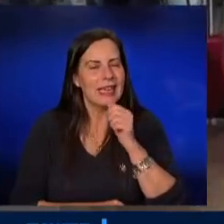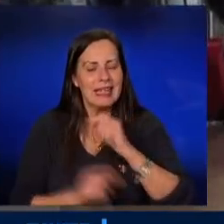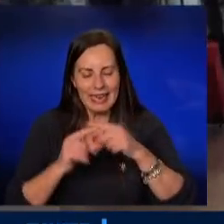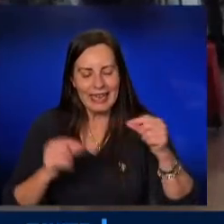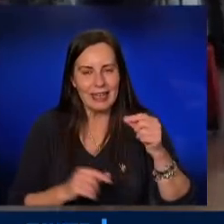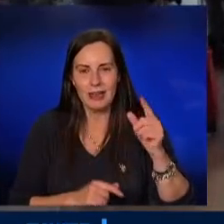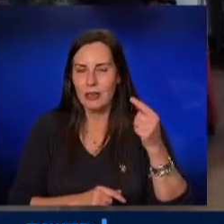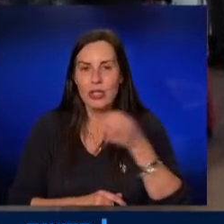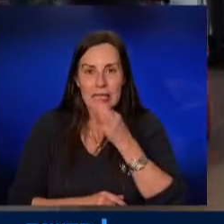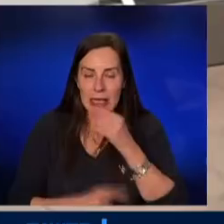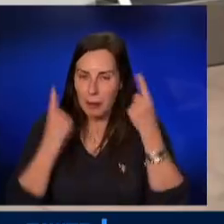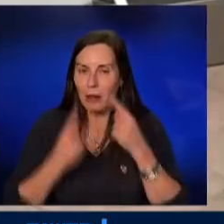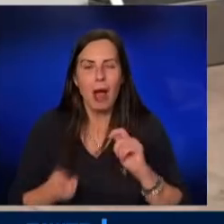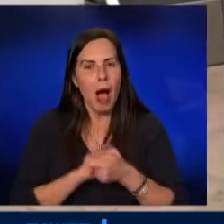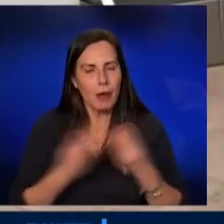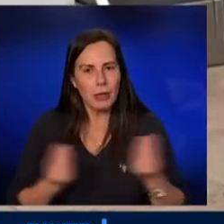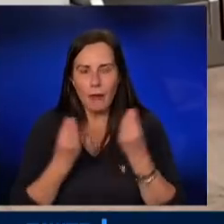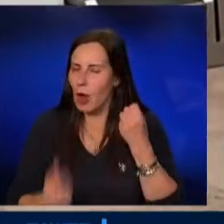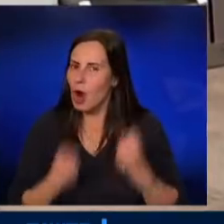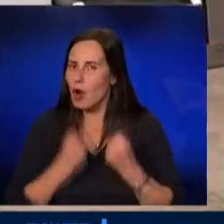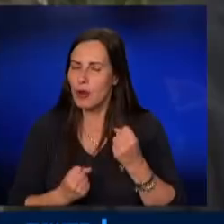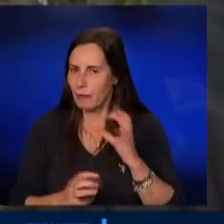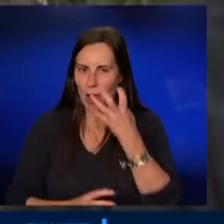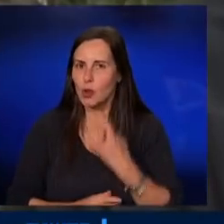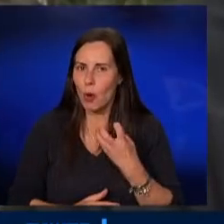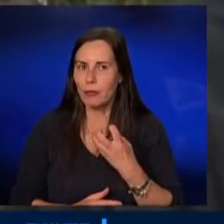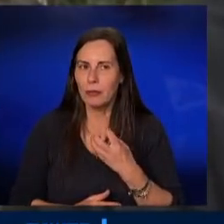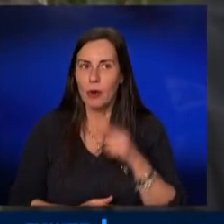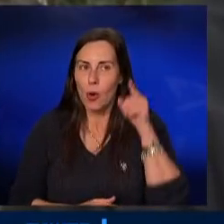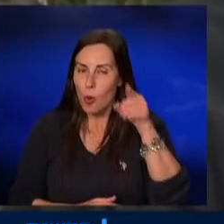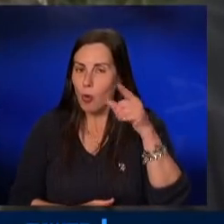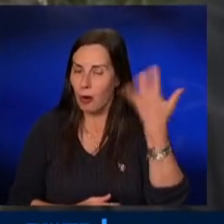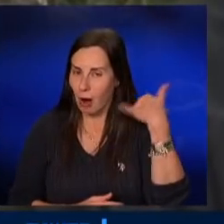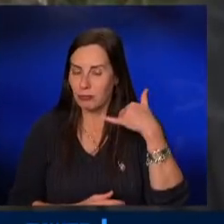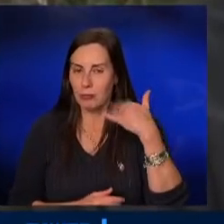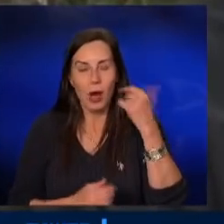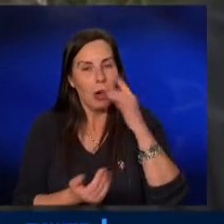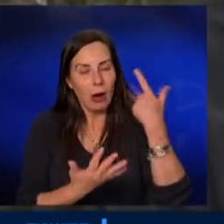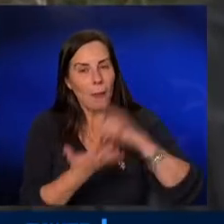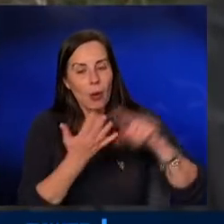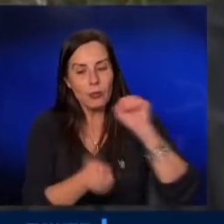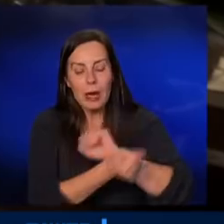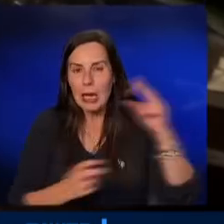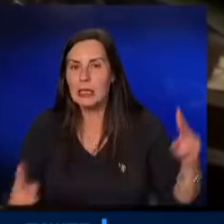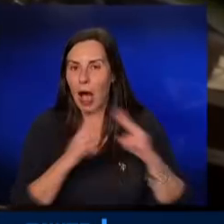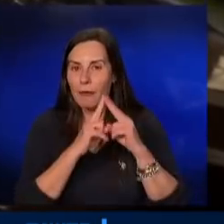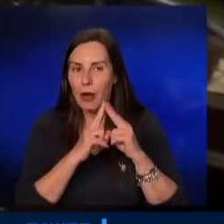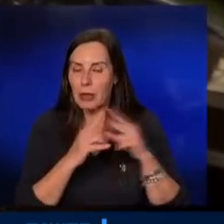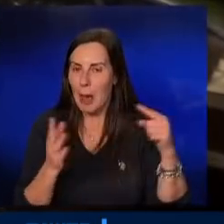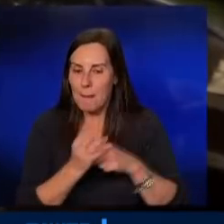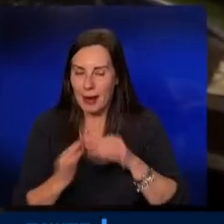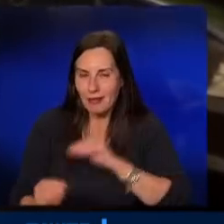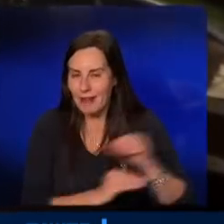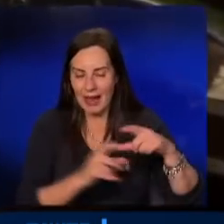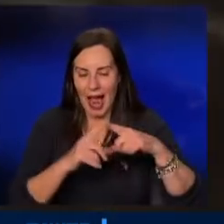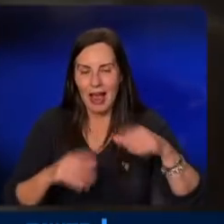וצעירות חרדים הפכה לתופעה קשה וכואבת. יצחק, שנסע בעבר חודשי מאסר בכלא הצרפתי בעקבות הברחת